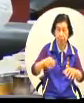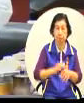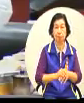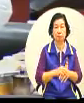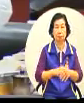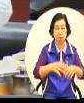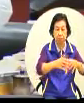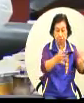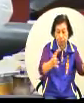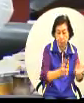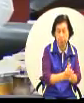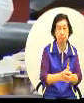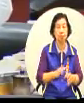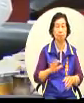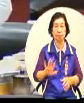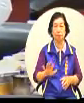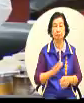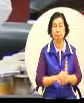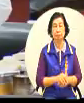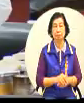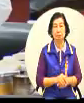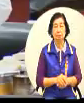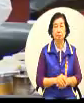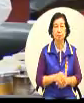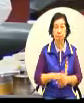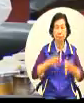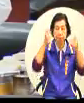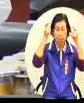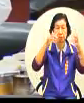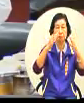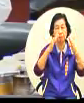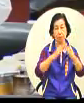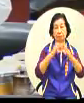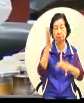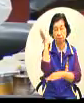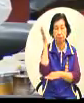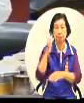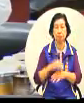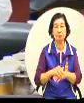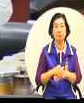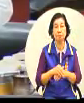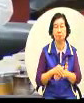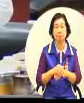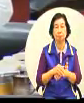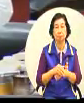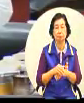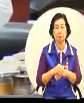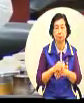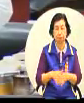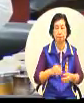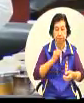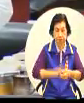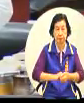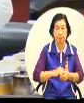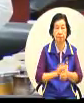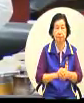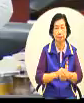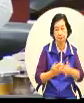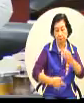群，所以我们高雄市政府务必要积极努